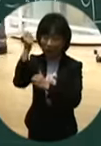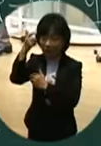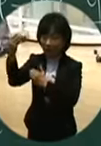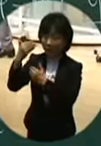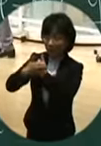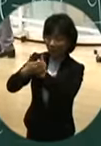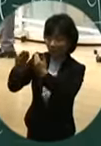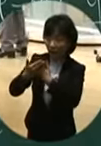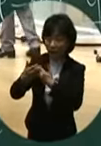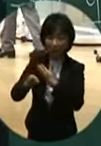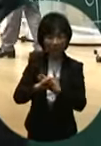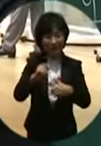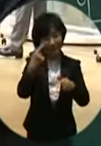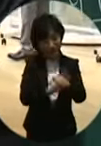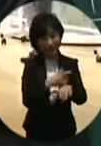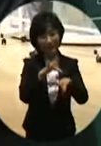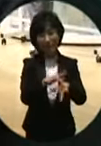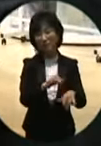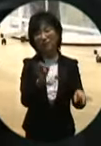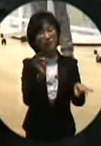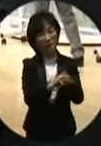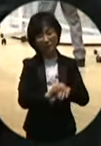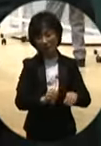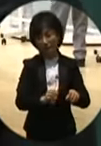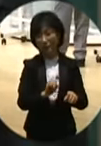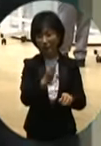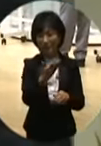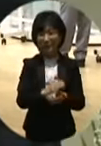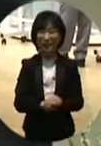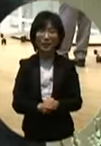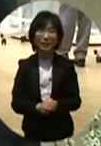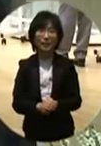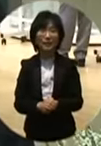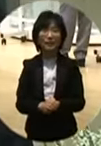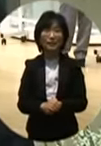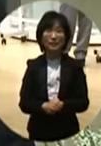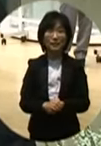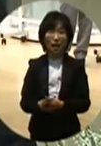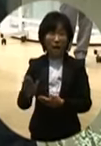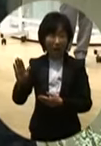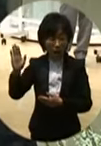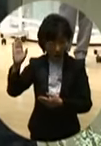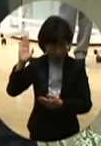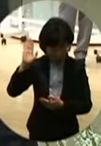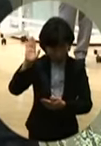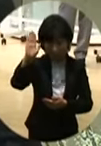hold on to the covenant of Holy Spirit, the work of forces of darkness are meant to be. Bound. 앞으로요